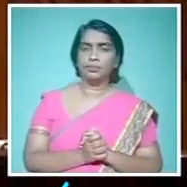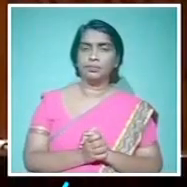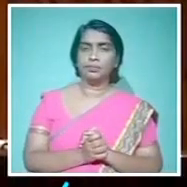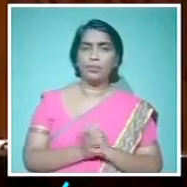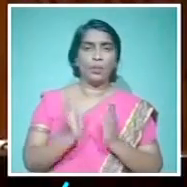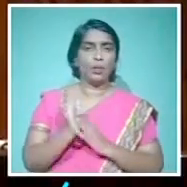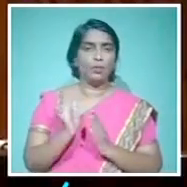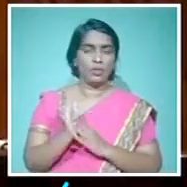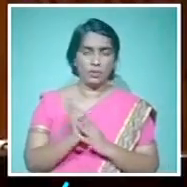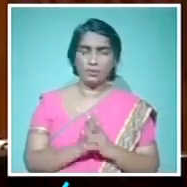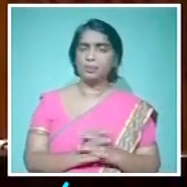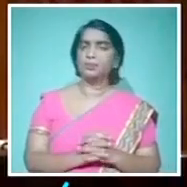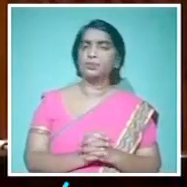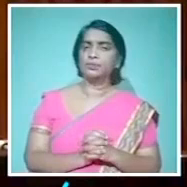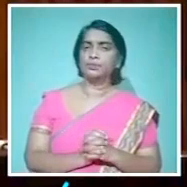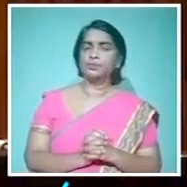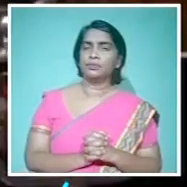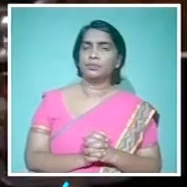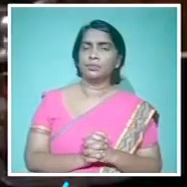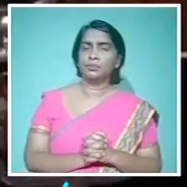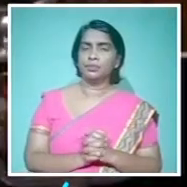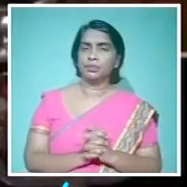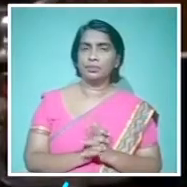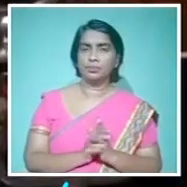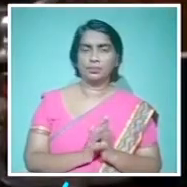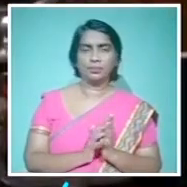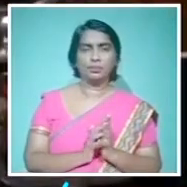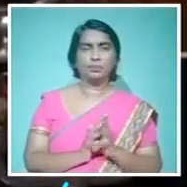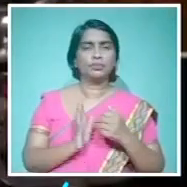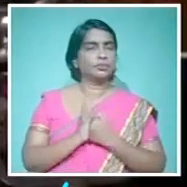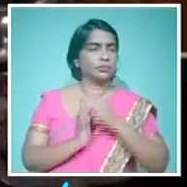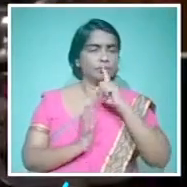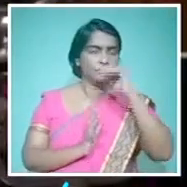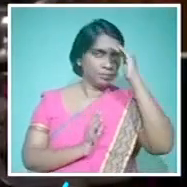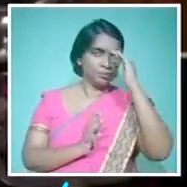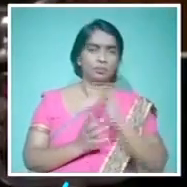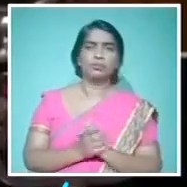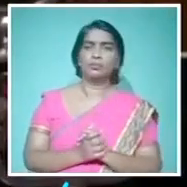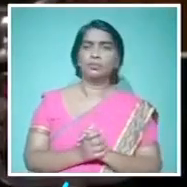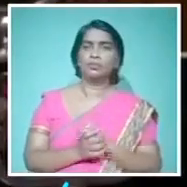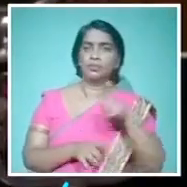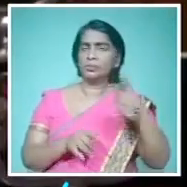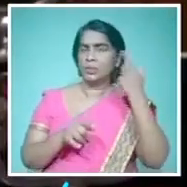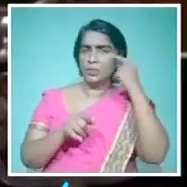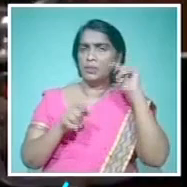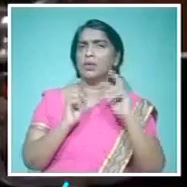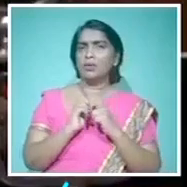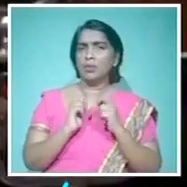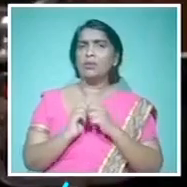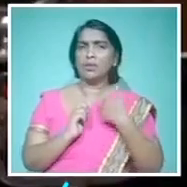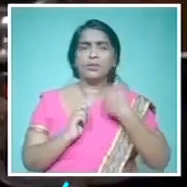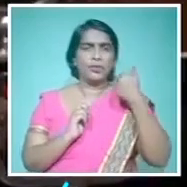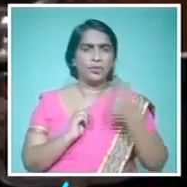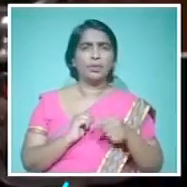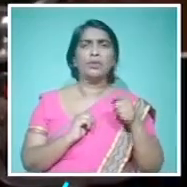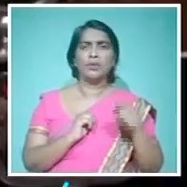මුසාමිල් මන්තුමා. මනේ ගරු කතානායකතුමනි මේ මතුවෙච්ච කාරණේ ඉතාම වැදගත්